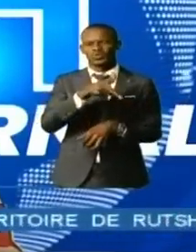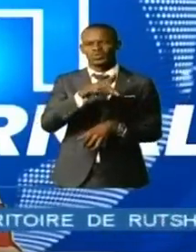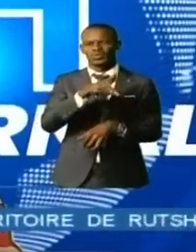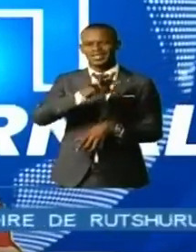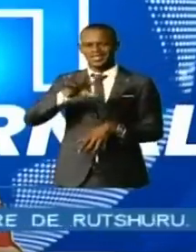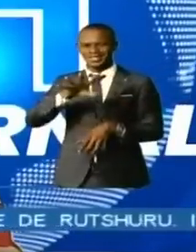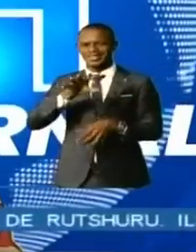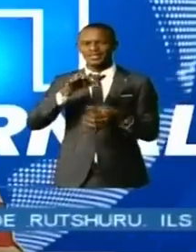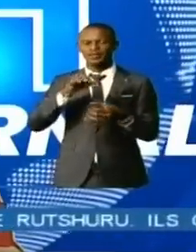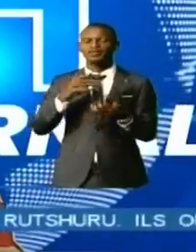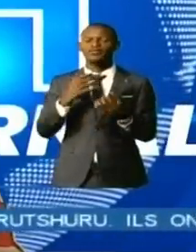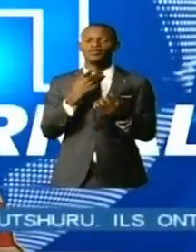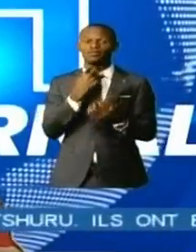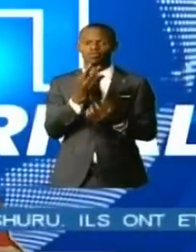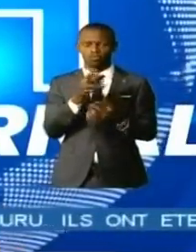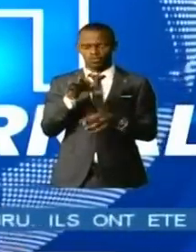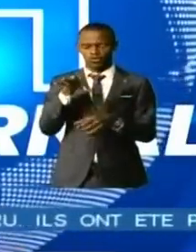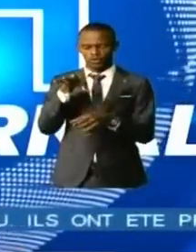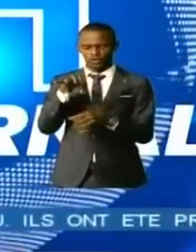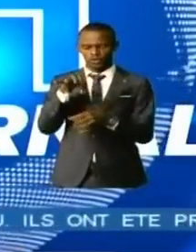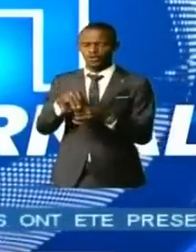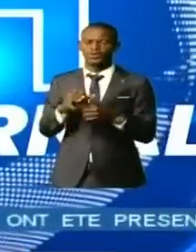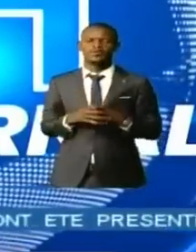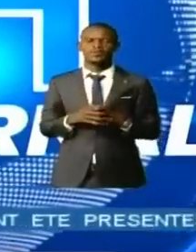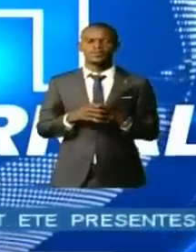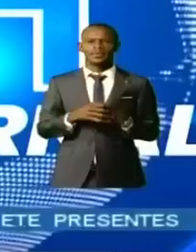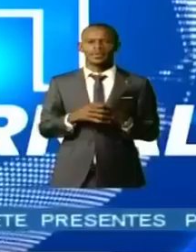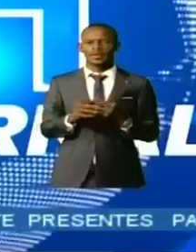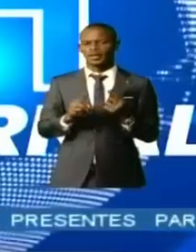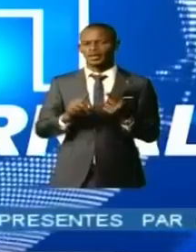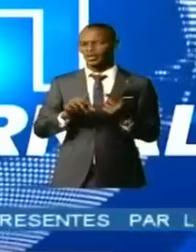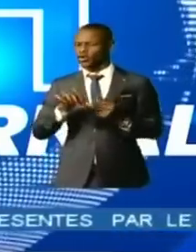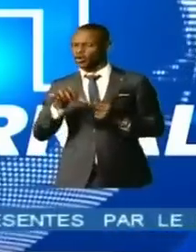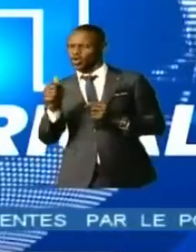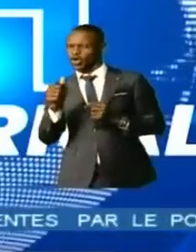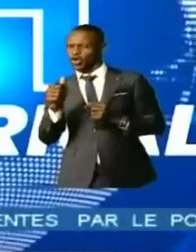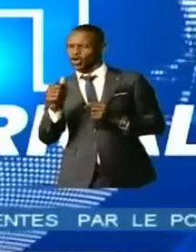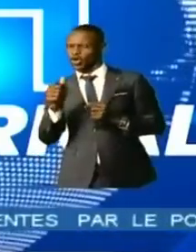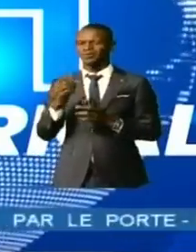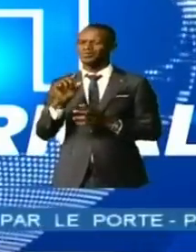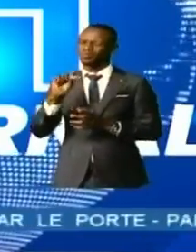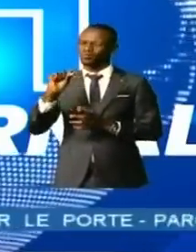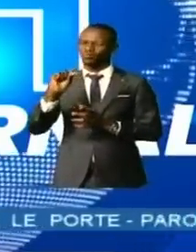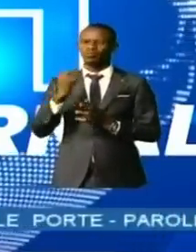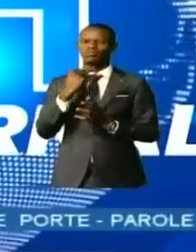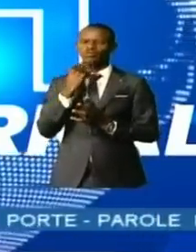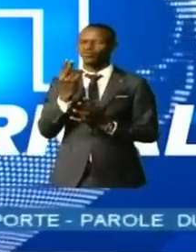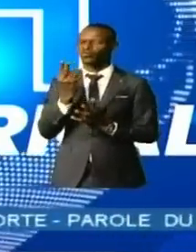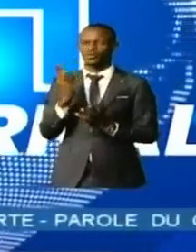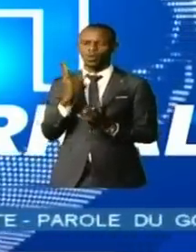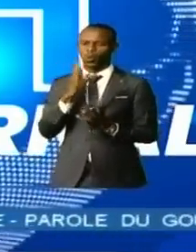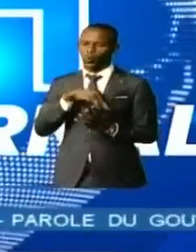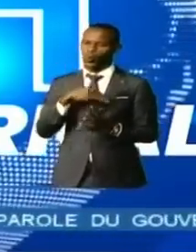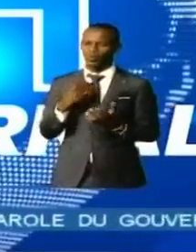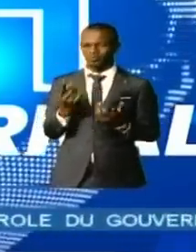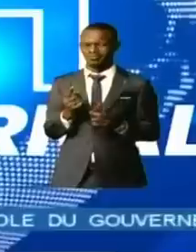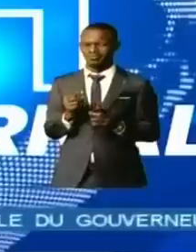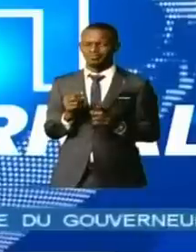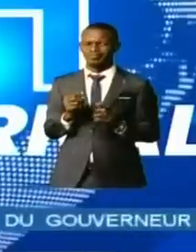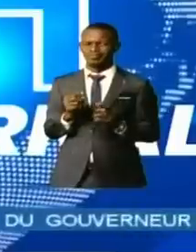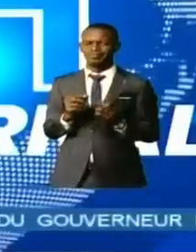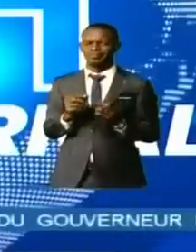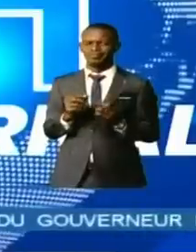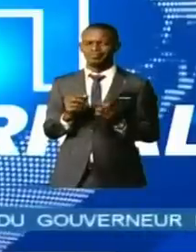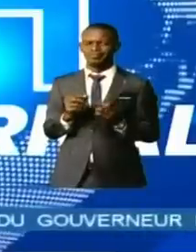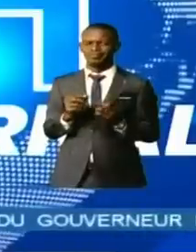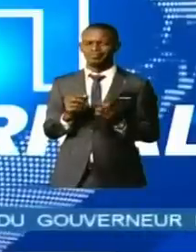que son collègue Mbonga Magalu n'a recueilli que 7 voix, 2 bulletins nuls et 5 congrès. Les congressistes se sont